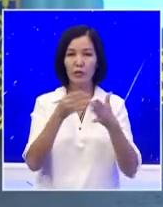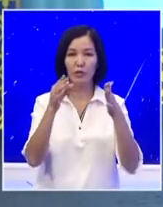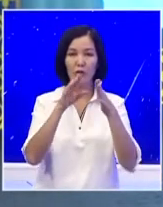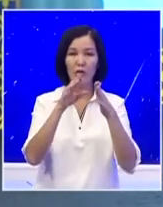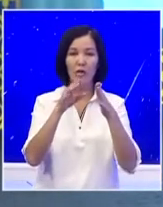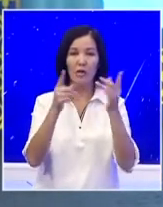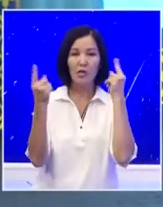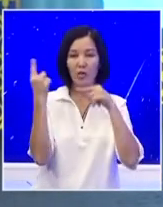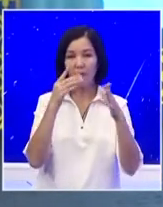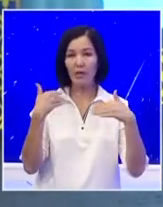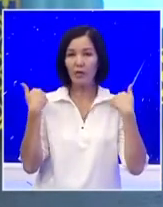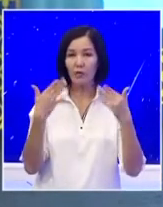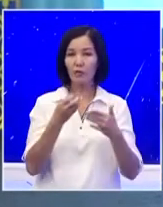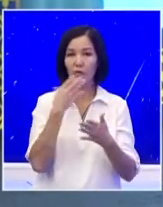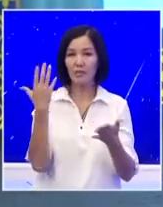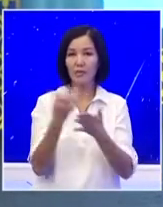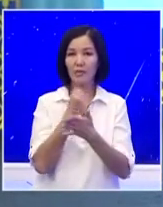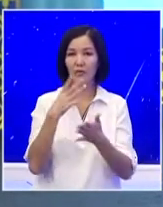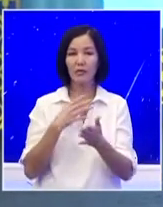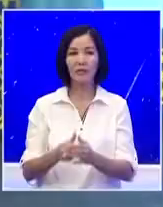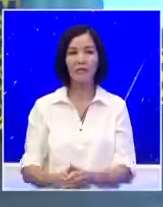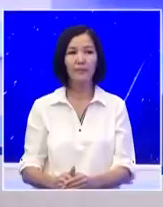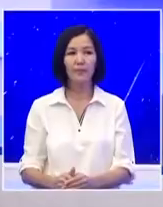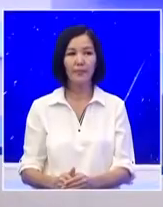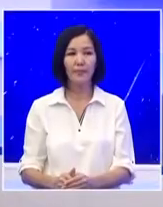көрсетіп, жақсы нәтиже көрсеткен.